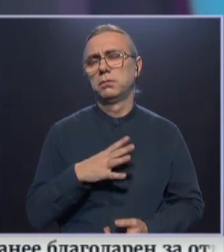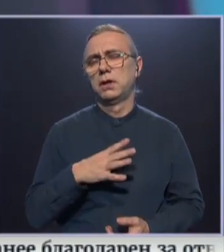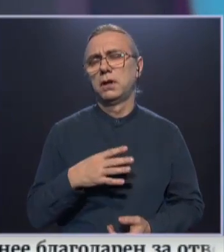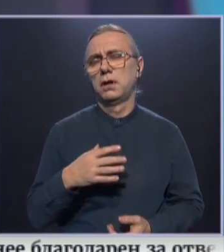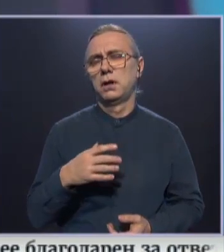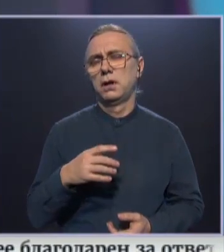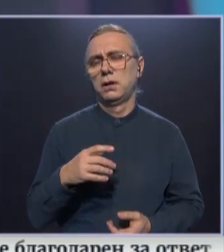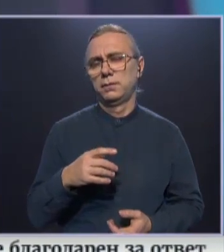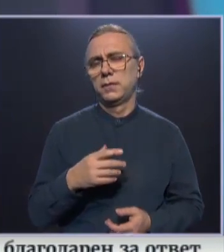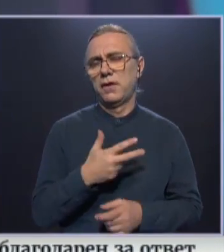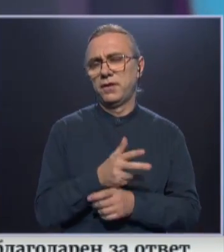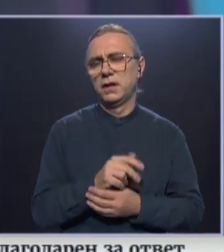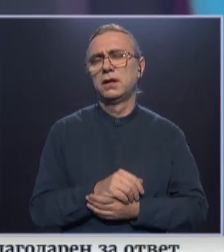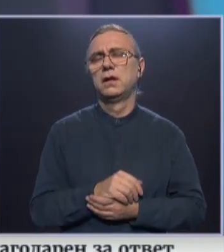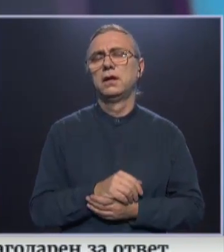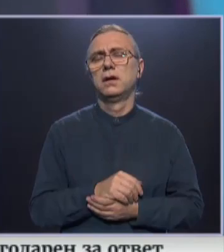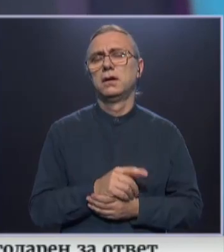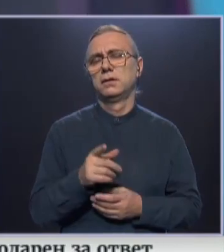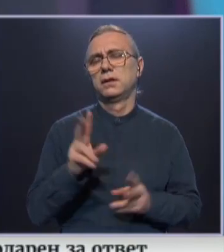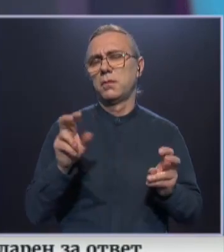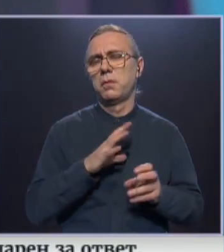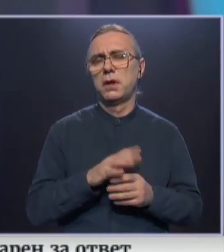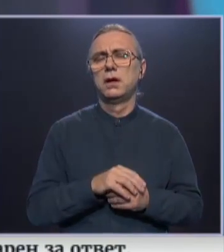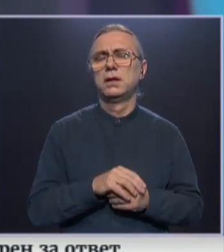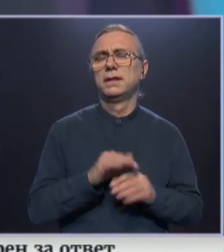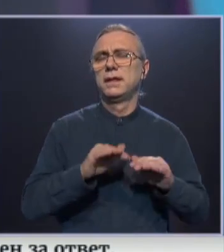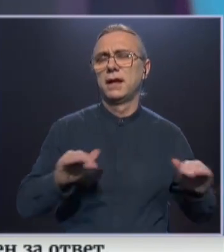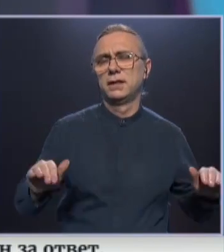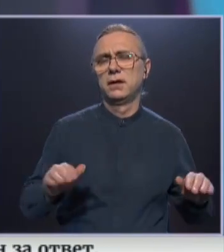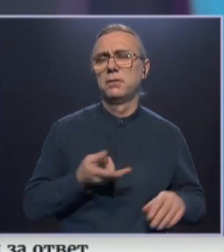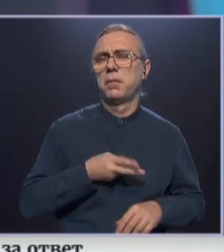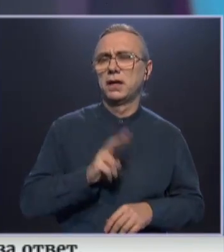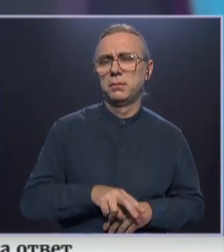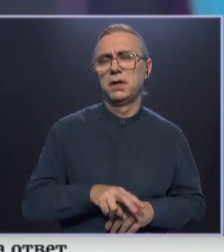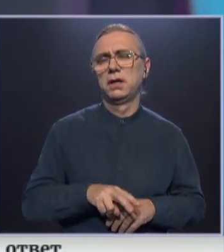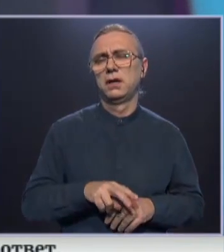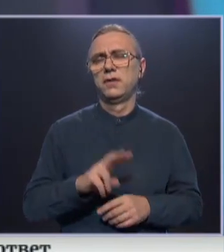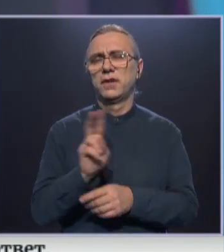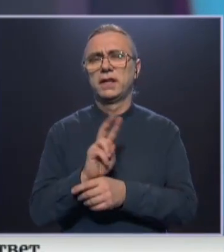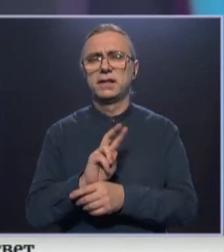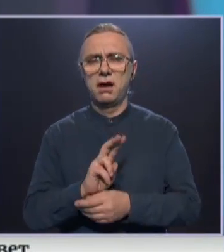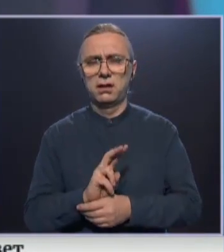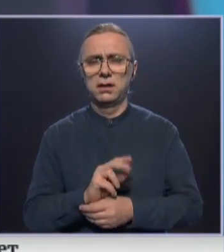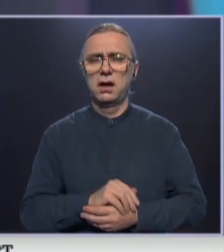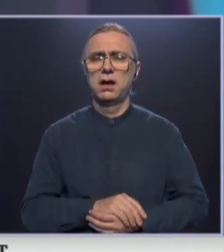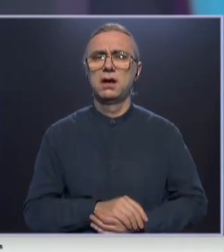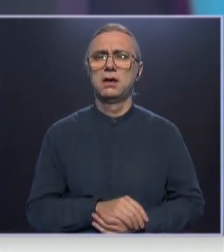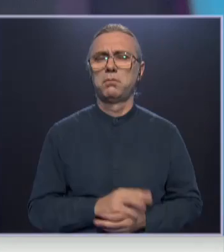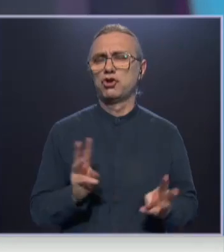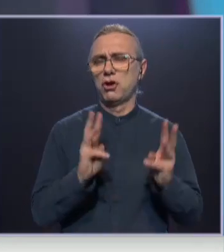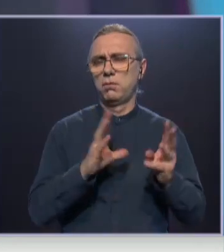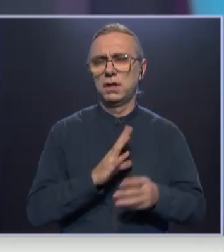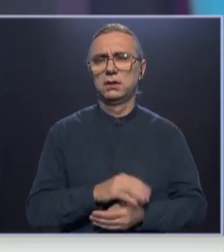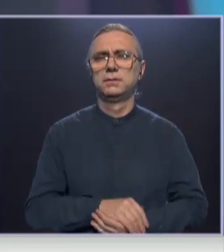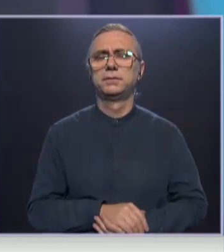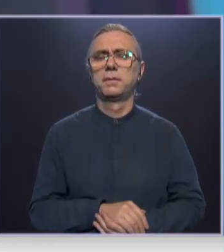время пожара в кинотеатре. И вот образ Пресвятой Богородицы первый пришел на ум, потому что мы не знали,